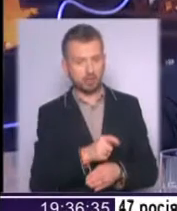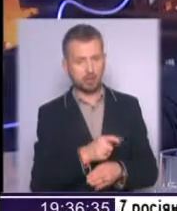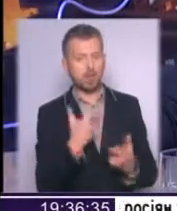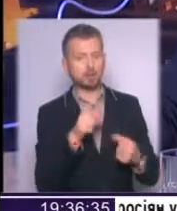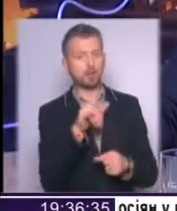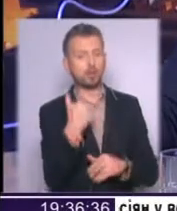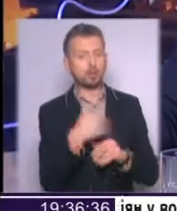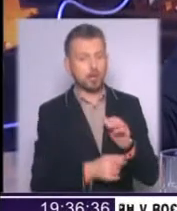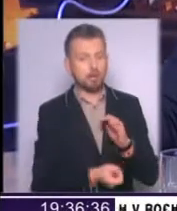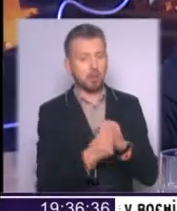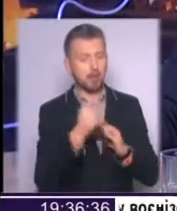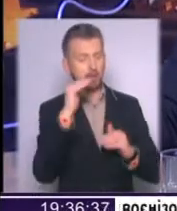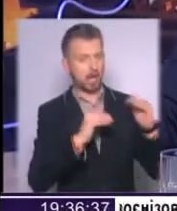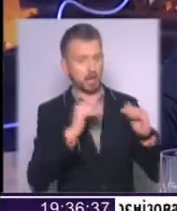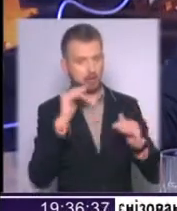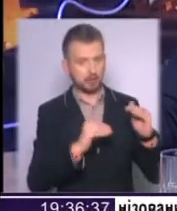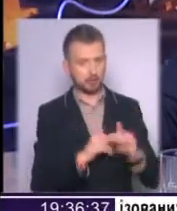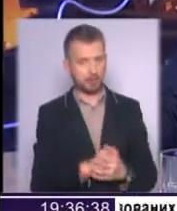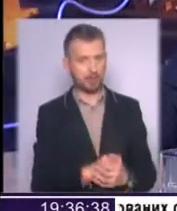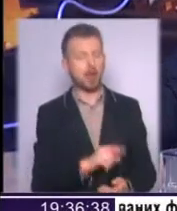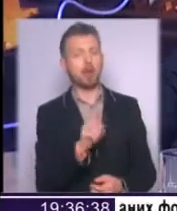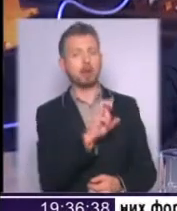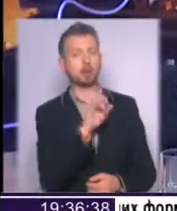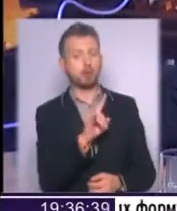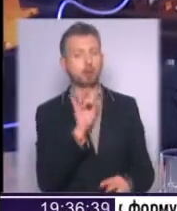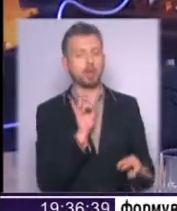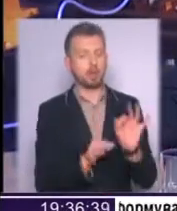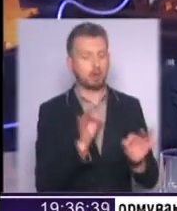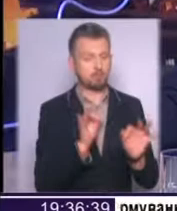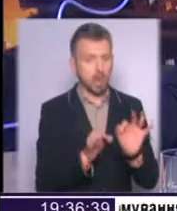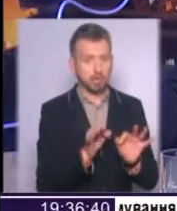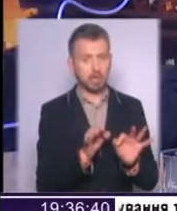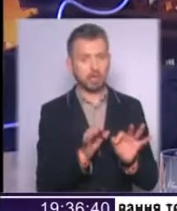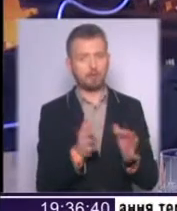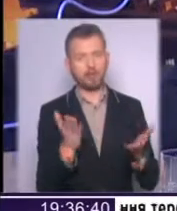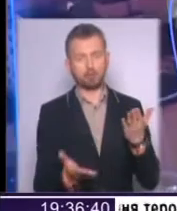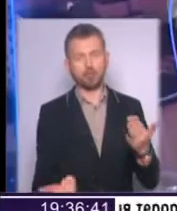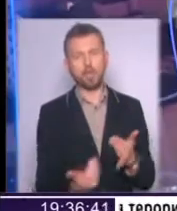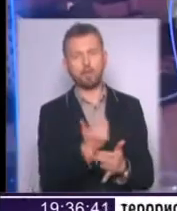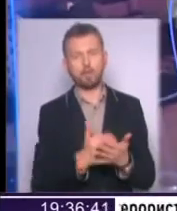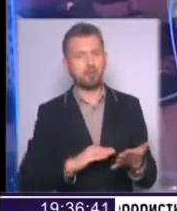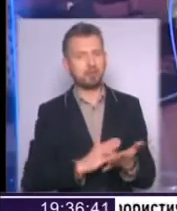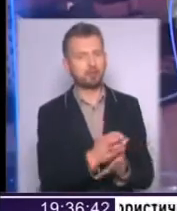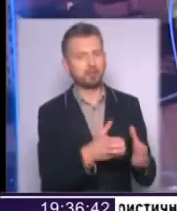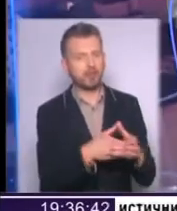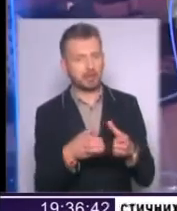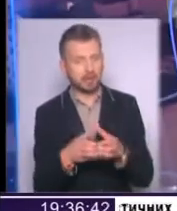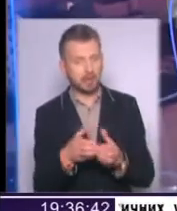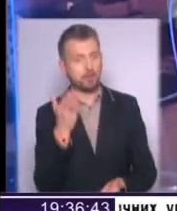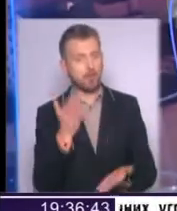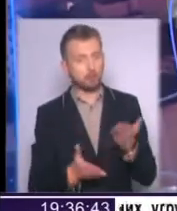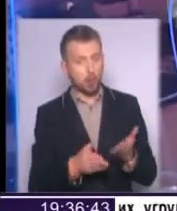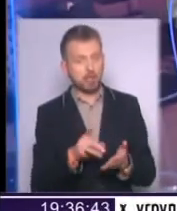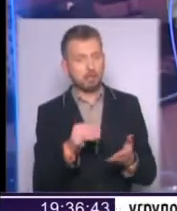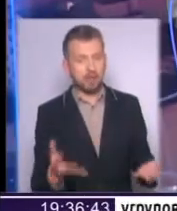уже появляется рейтинг. Да. Вот. А чтобы нормальные, возможно, новые политические силы Возможно, при